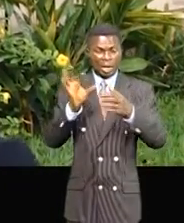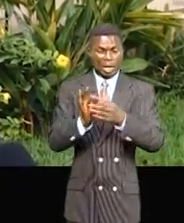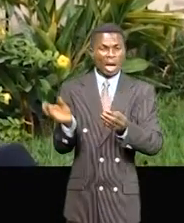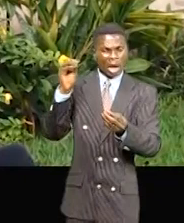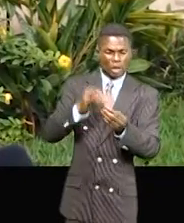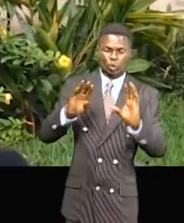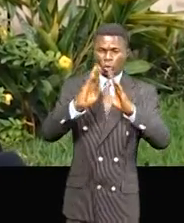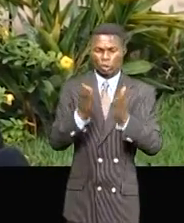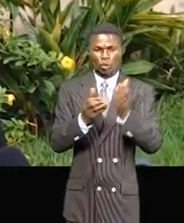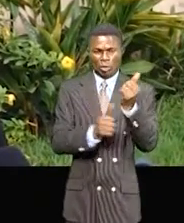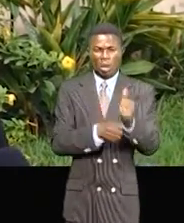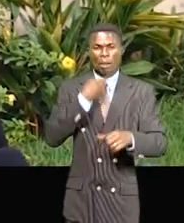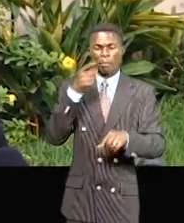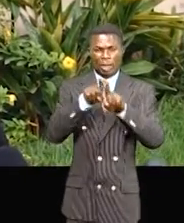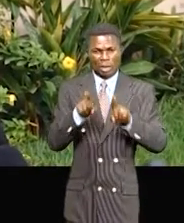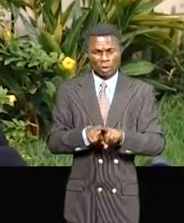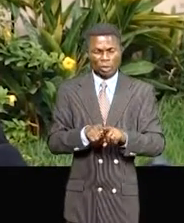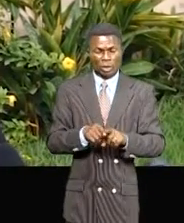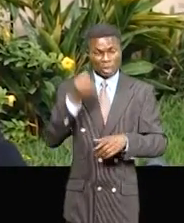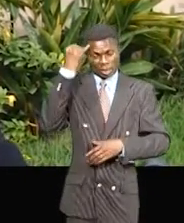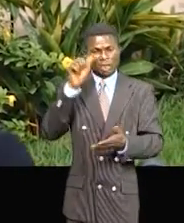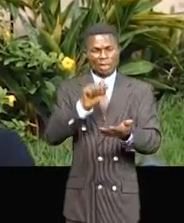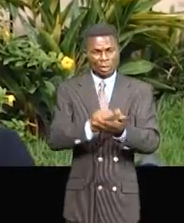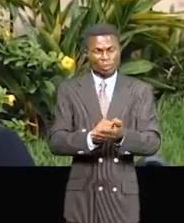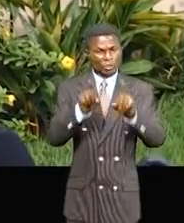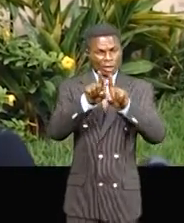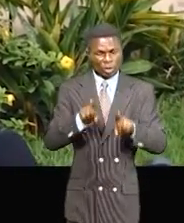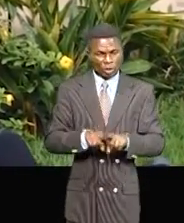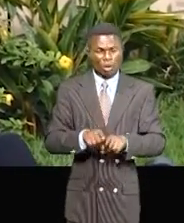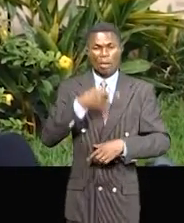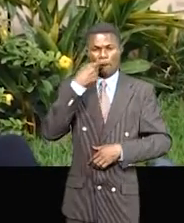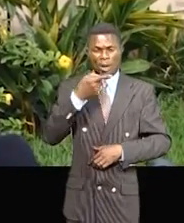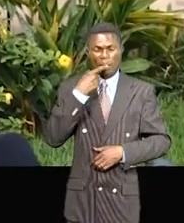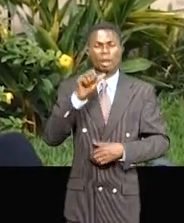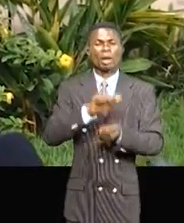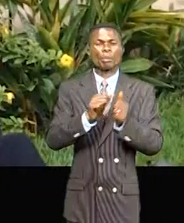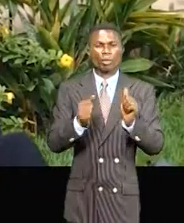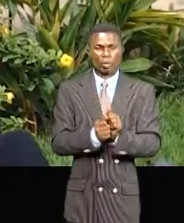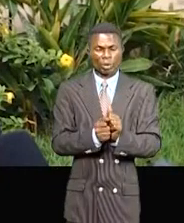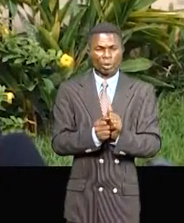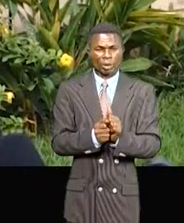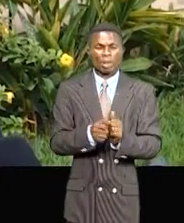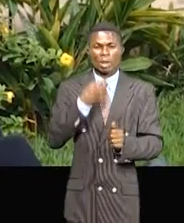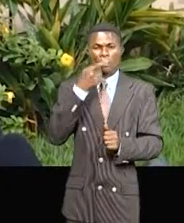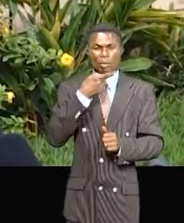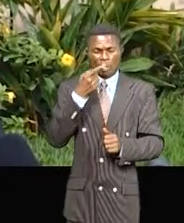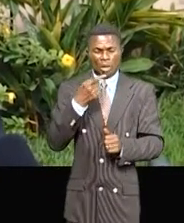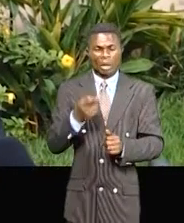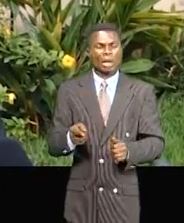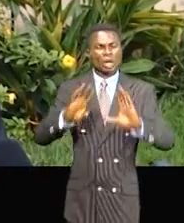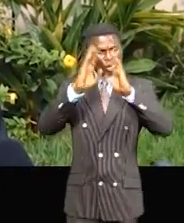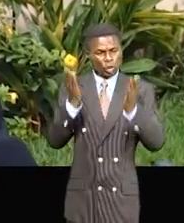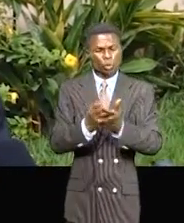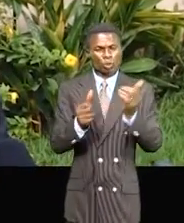parlé de ce caractère-là, mais aussi de... Et quand on parle d'inclusivité, ça veut dire qu'on